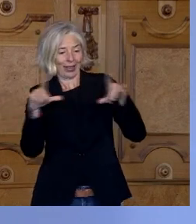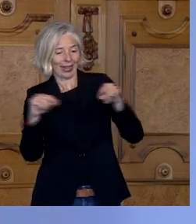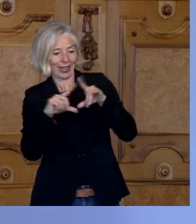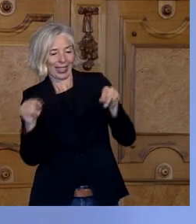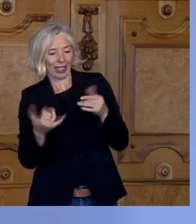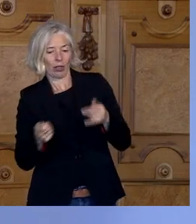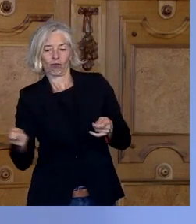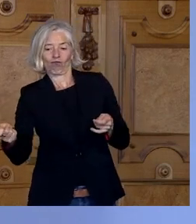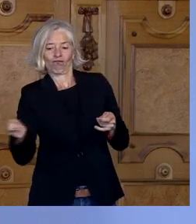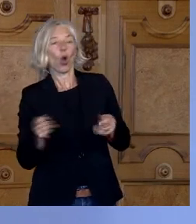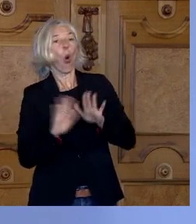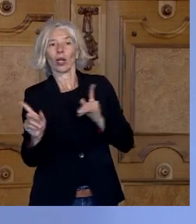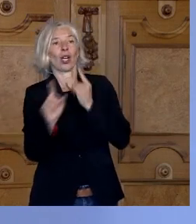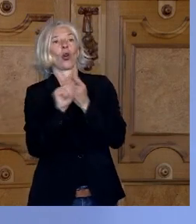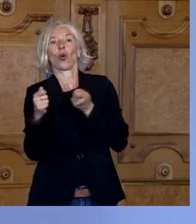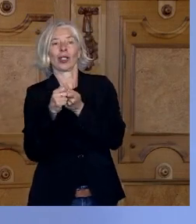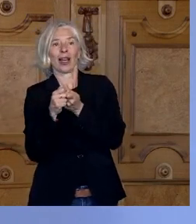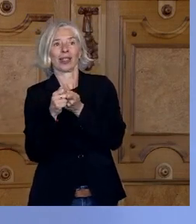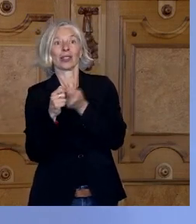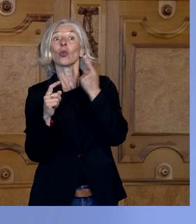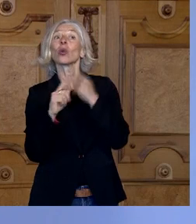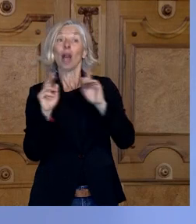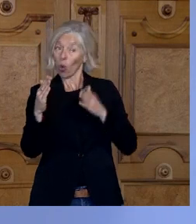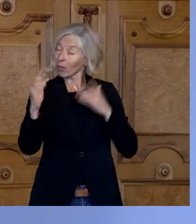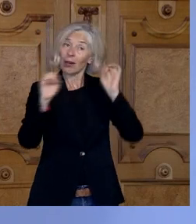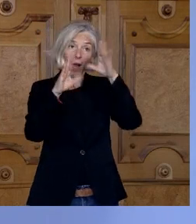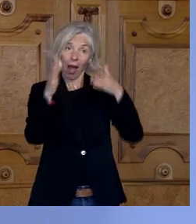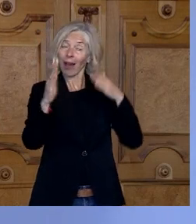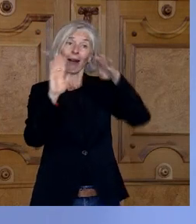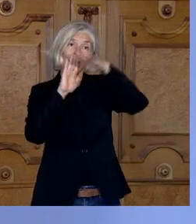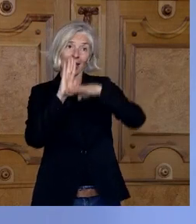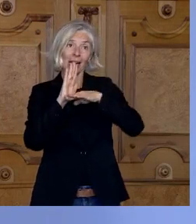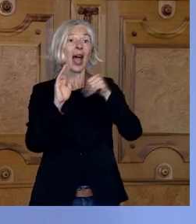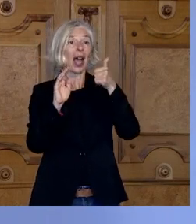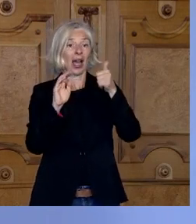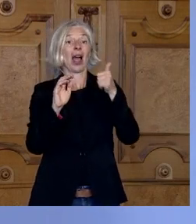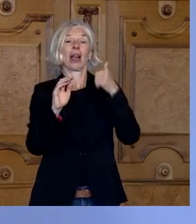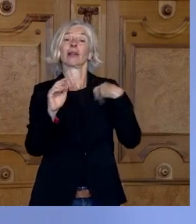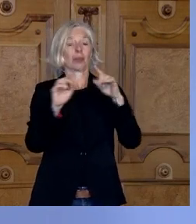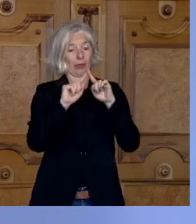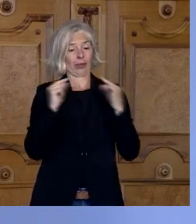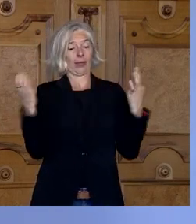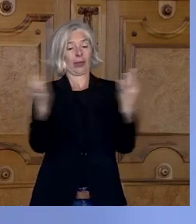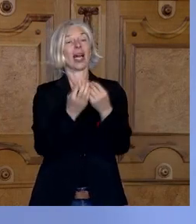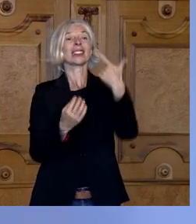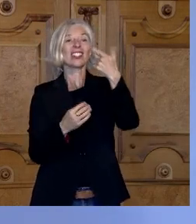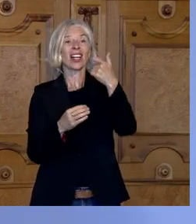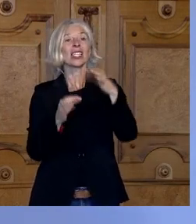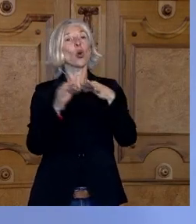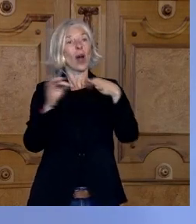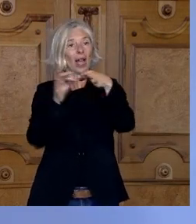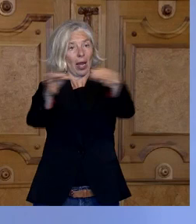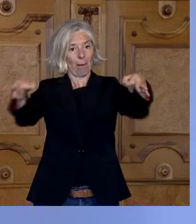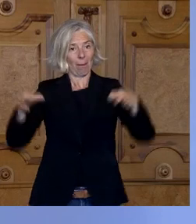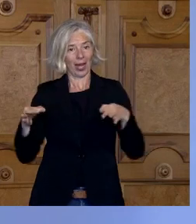auch Besucherbeschränkungen, ein Besucher auf 20 Quadratmeter. Und damit das Ganze auch eingehalten wird, werden wir auch mehr